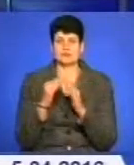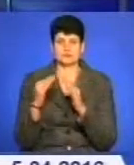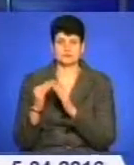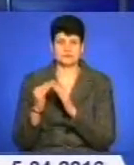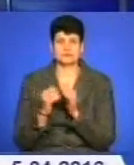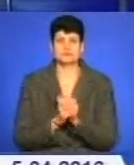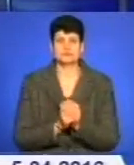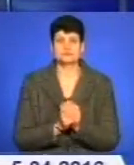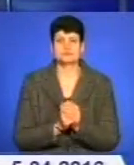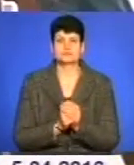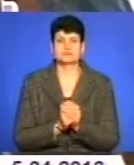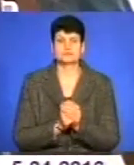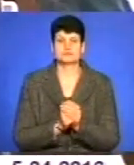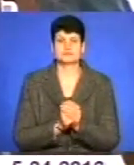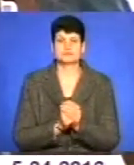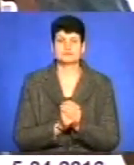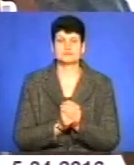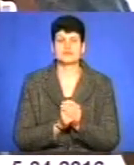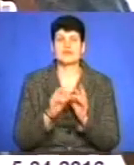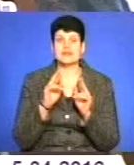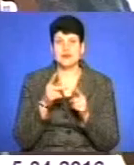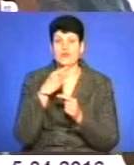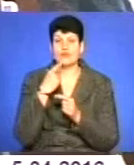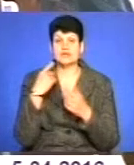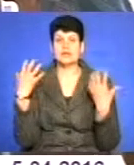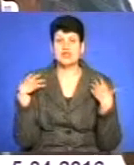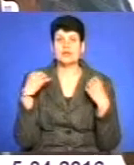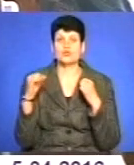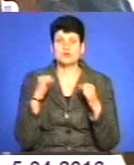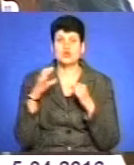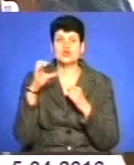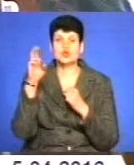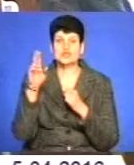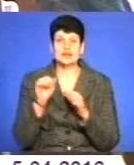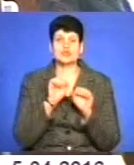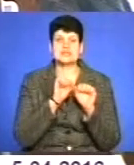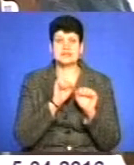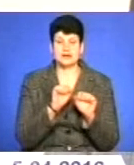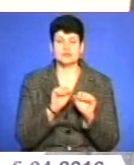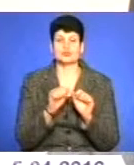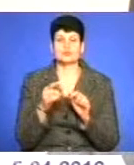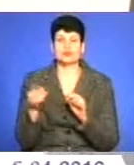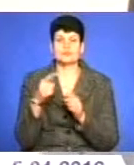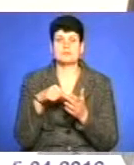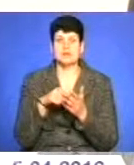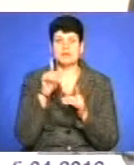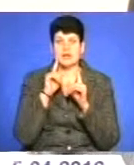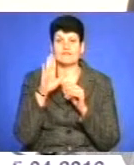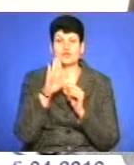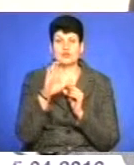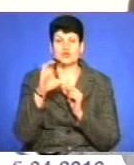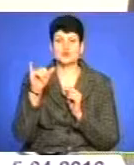Подробиці – далі. Як зазначає начальник управління соціального захисту Тернопільської міської ради Володимир